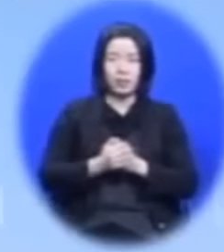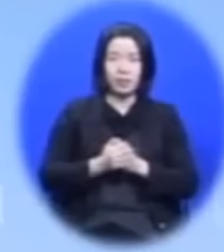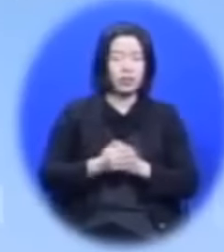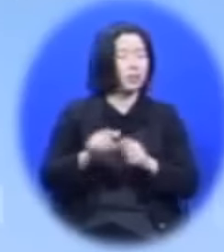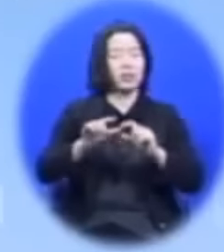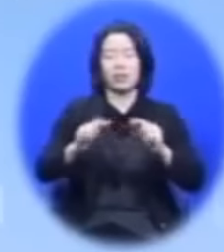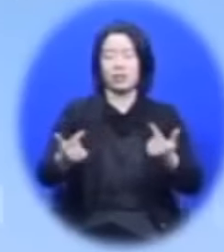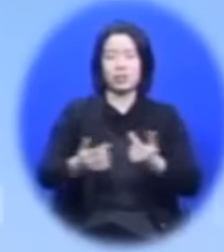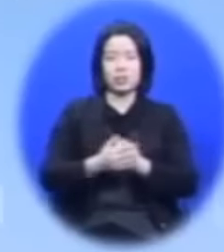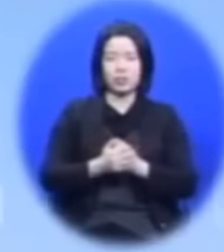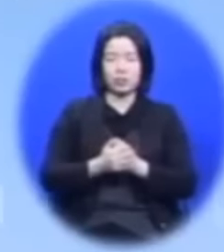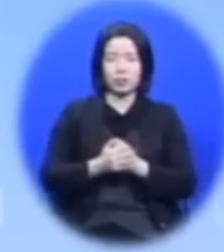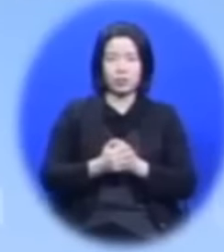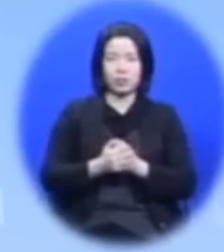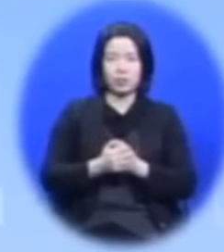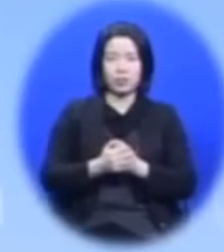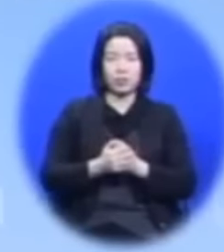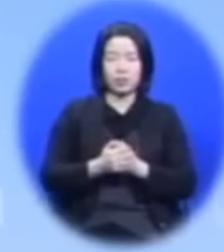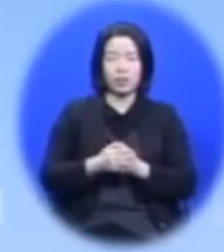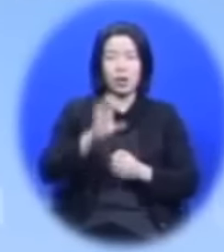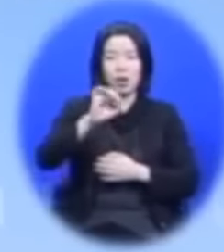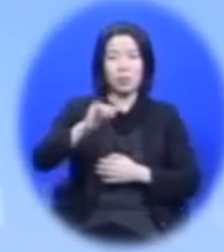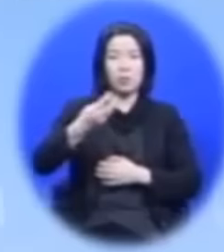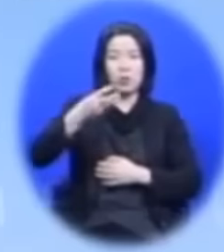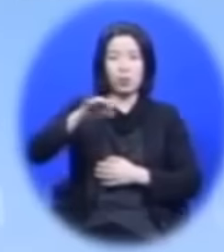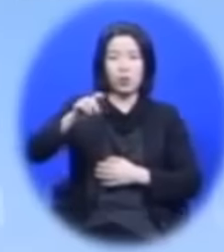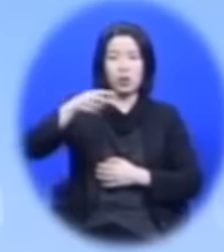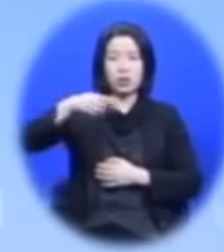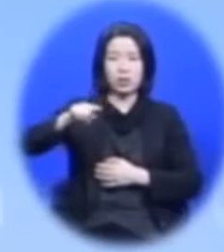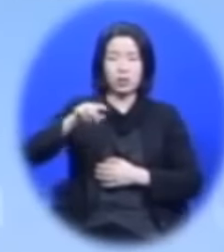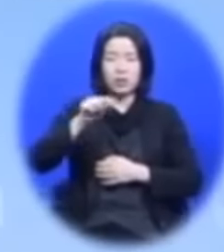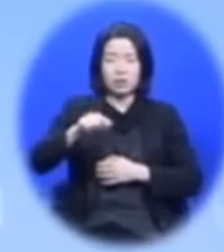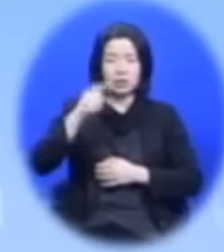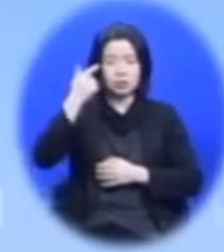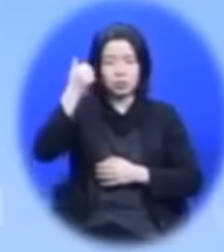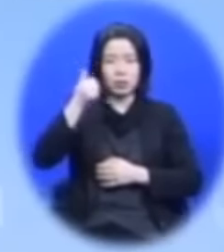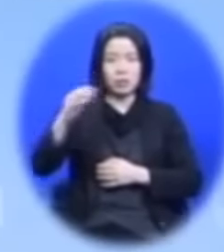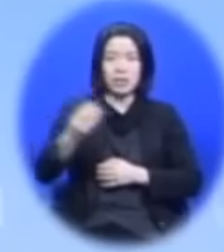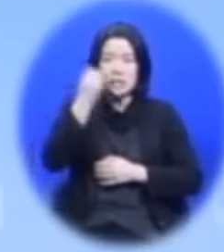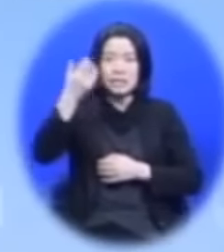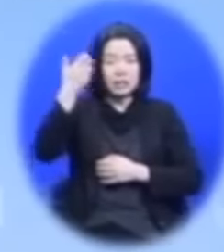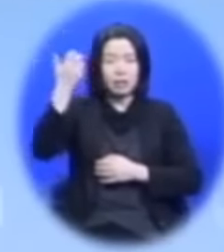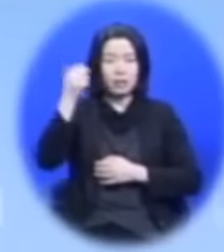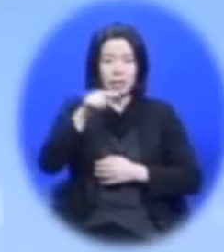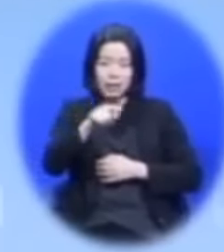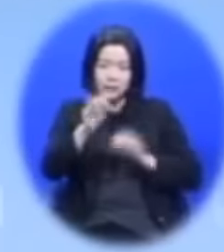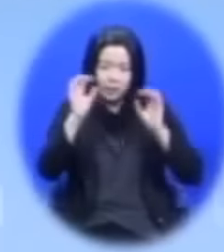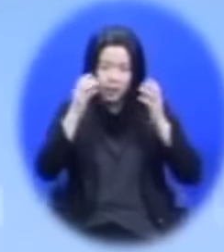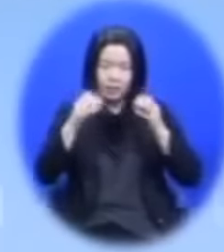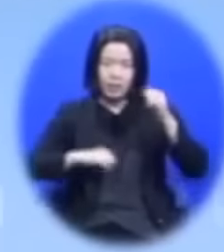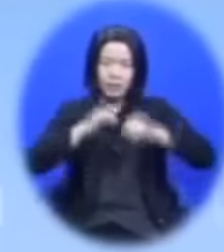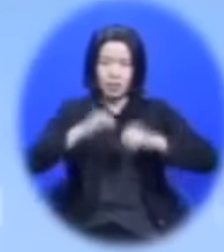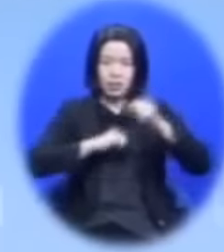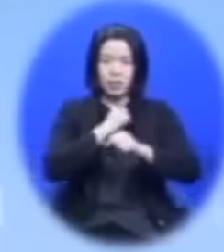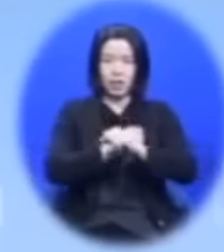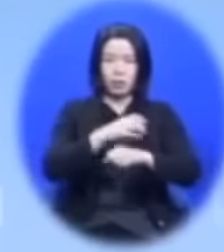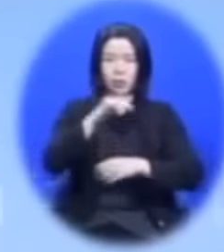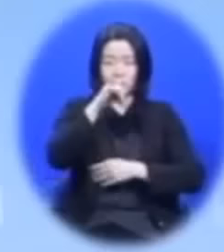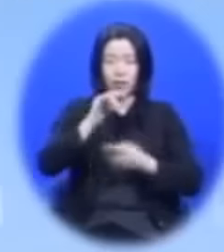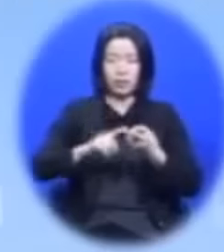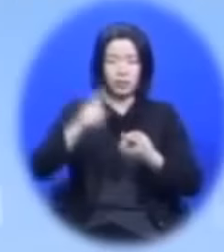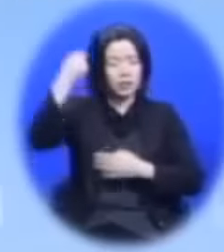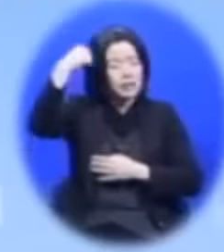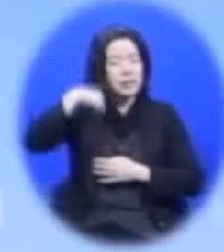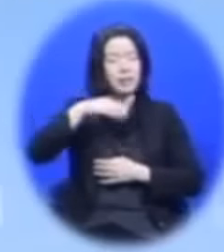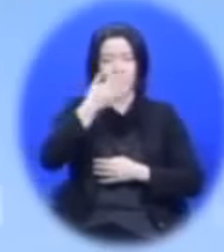그렇지가 않아요. 폴 워셔 목사님이 그날 성령께서 그 아이에게 역사하고 계시다는 것을